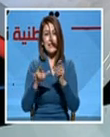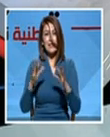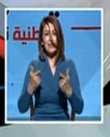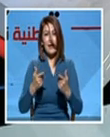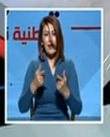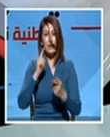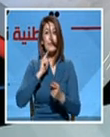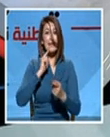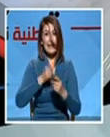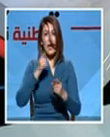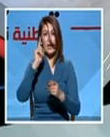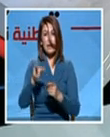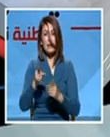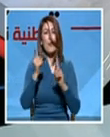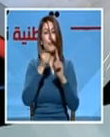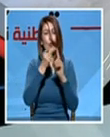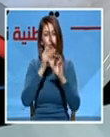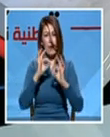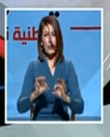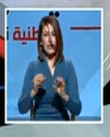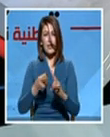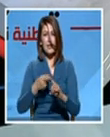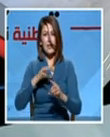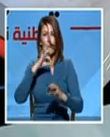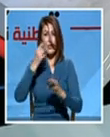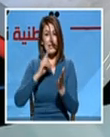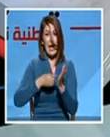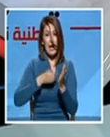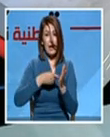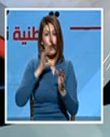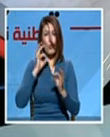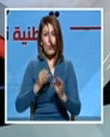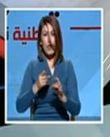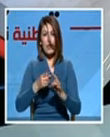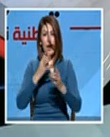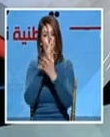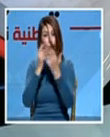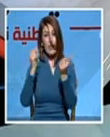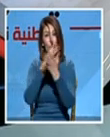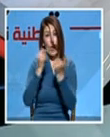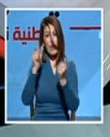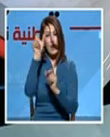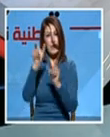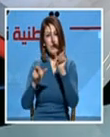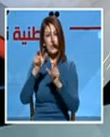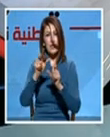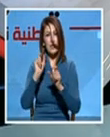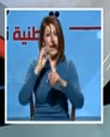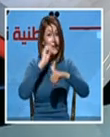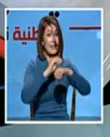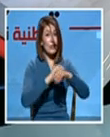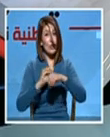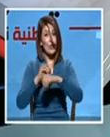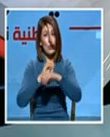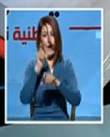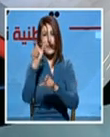انه هو زاد معني بذلك معناها اليوم يلزم كيما كي ناخذوا قرارات ولا نعملوا ديسباتشينغ نبدلوا نوجهوا الوجهه تتبدل